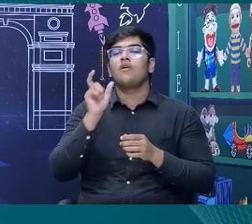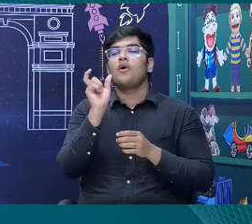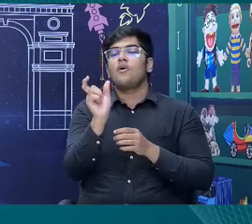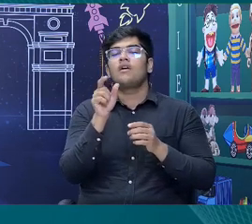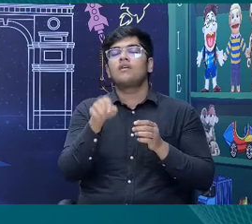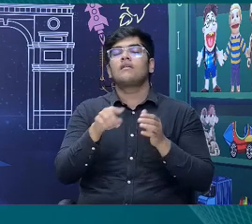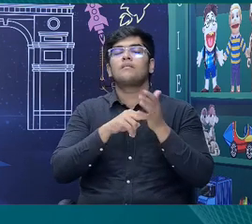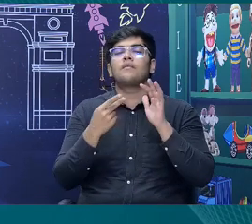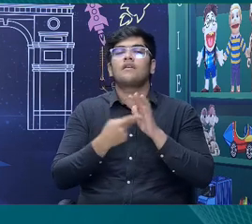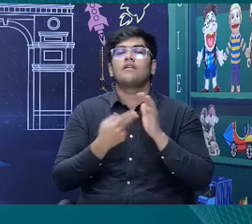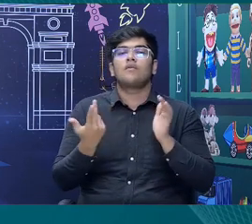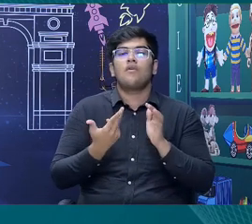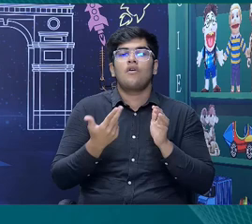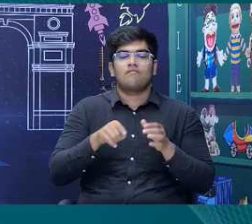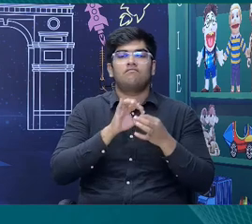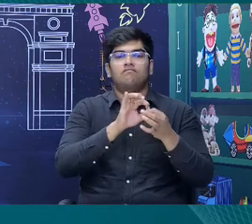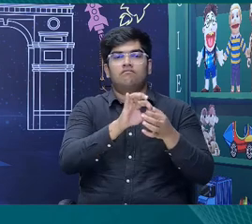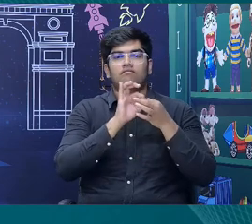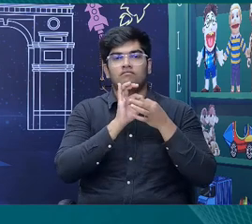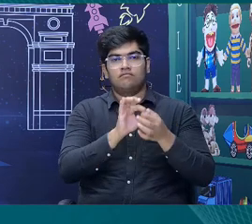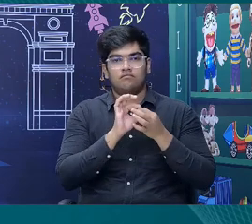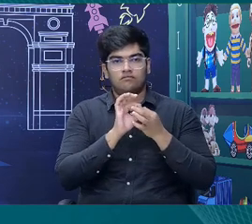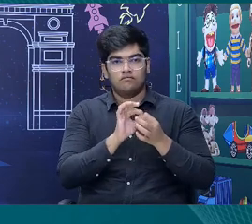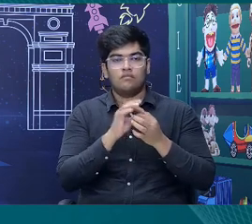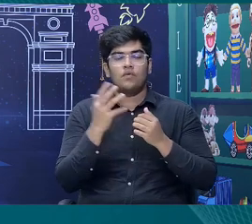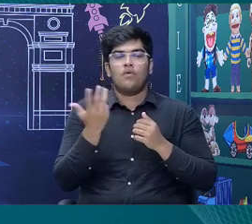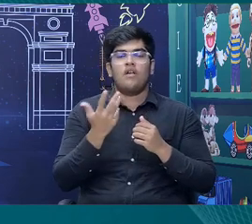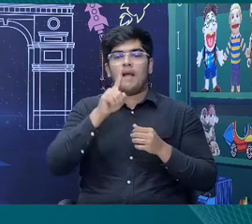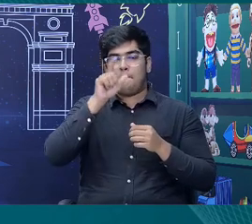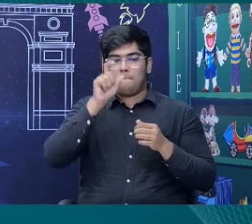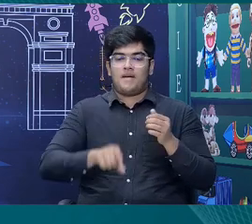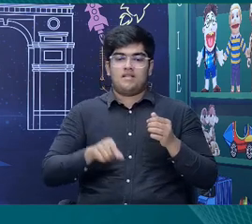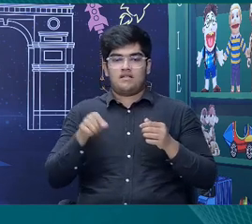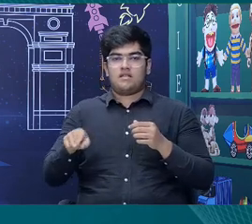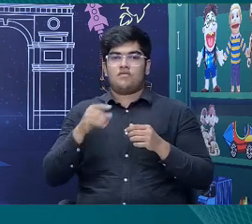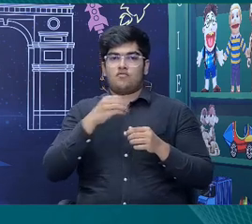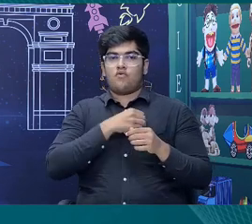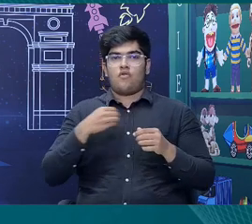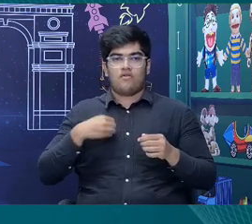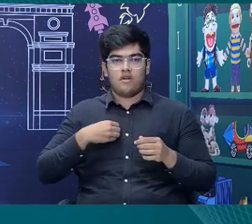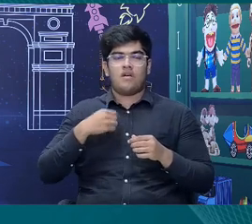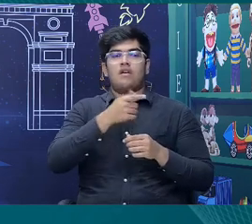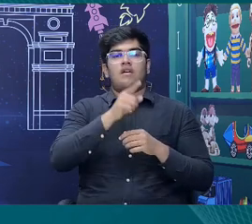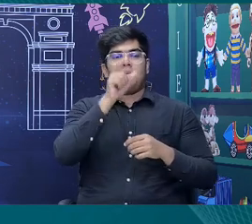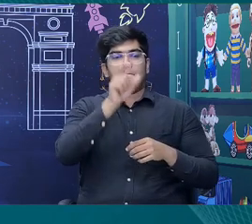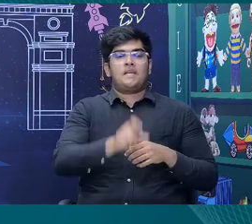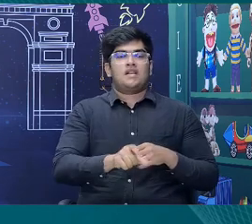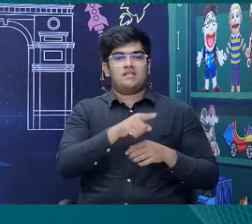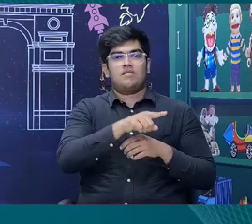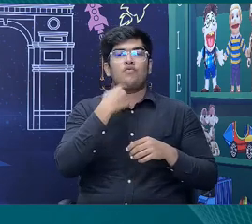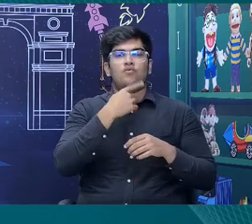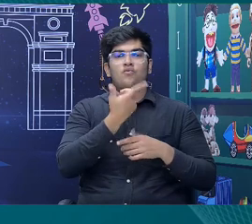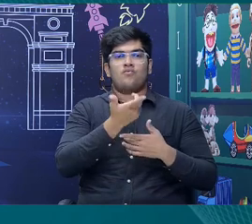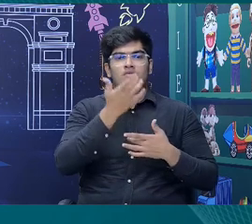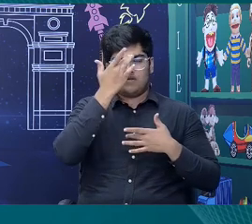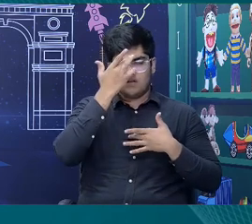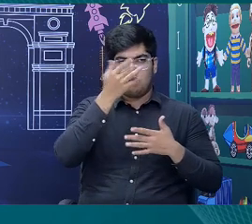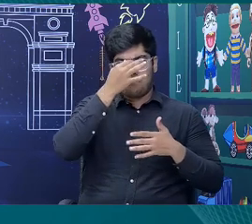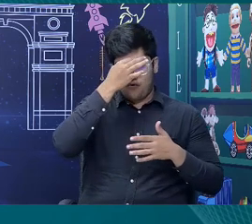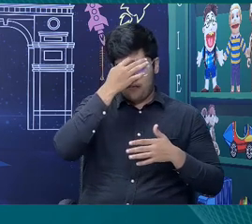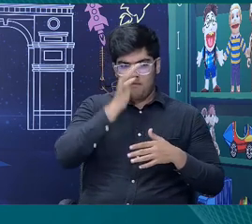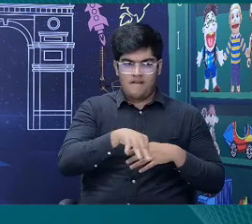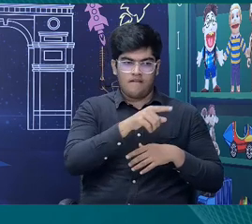अ वॉलंटरी रिलेशनशिप बिटवीन अ क्लाइंट एंड द थेरेपिस्ट वेर क्लाइंट इज द पेशेंट यू कैन कॉल और द पर्सन हु हैज अ प्रॉब्लम एंड